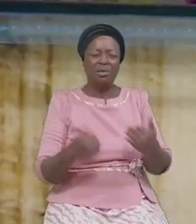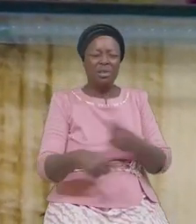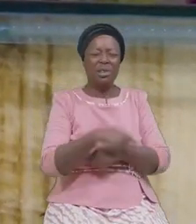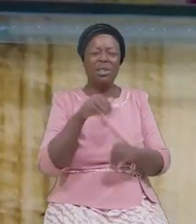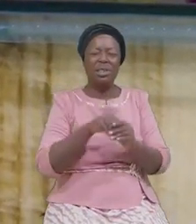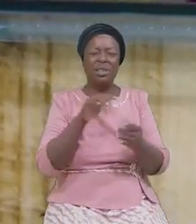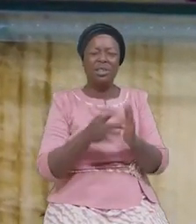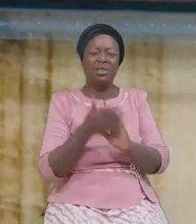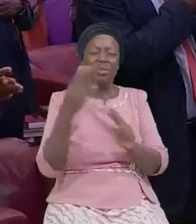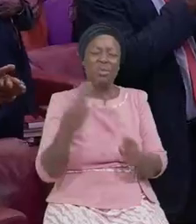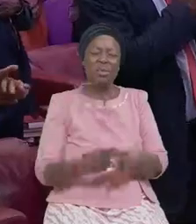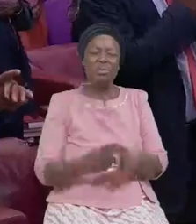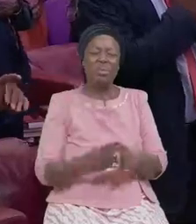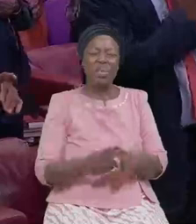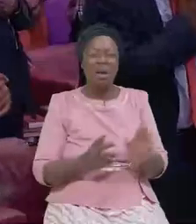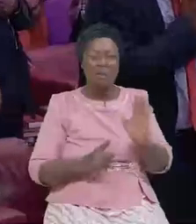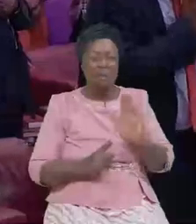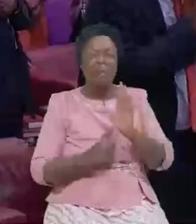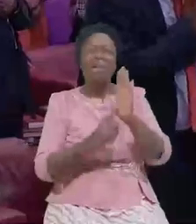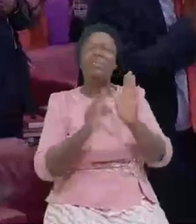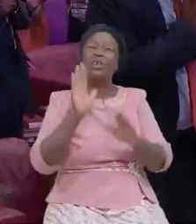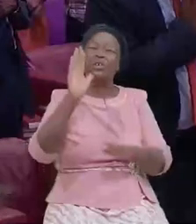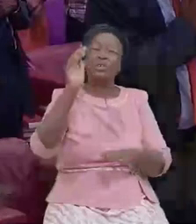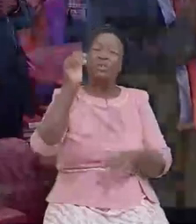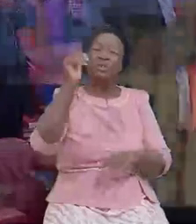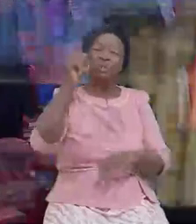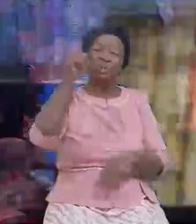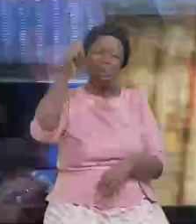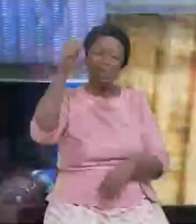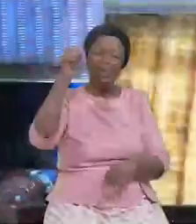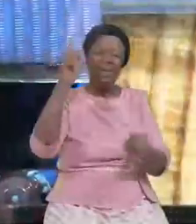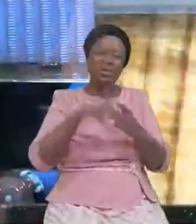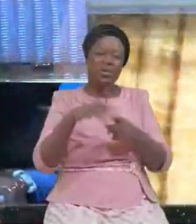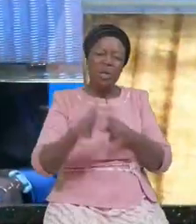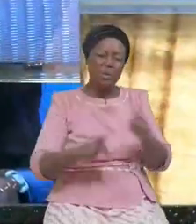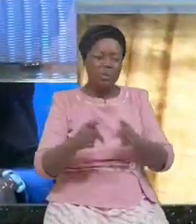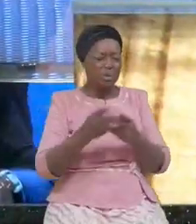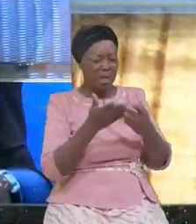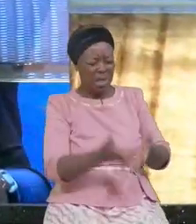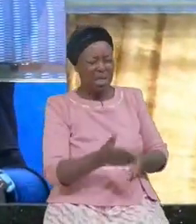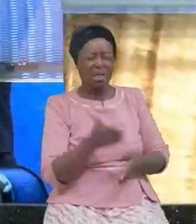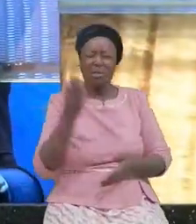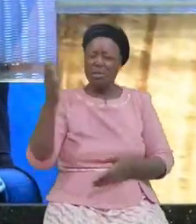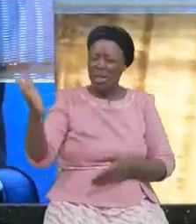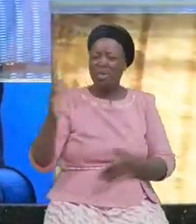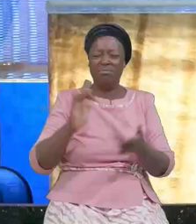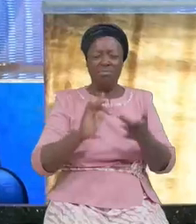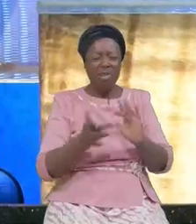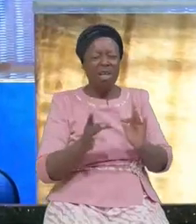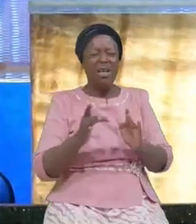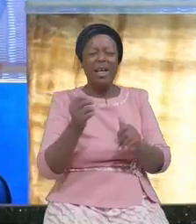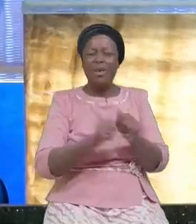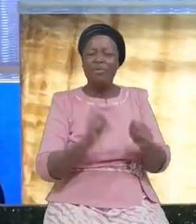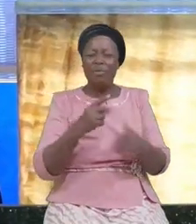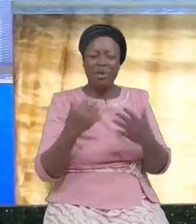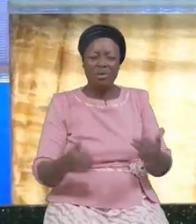Jésus. Manifeste-toi toi-même aujourd'hui au peuple de Dieu, ici, là-bas, et dans tous les lieux, en ligne, sur satellite,